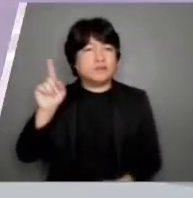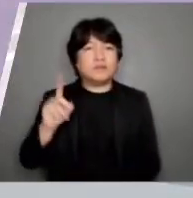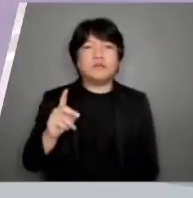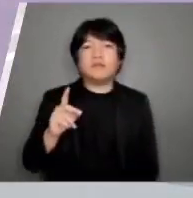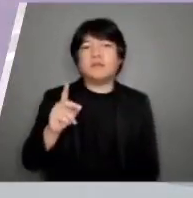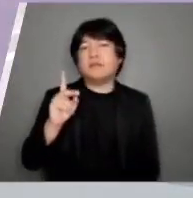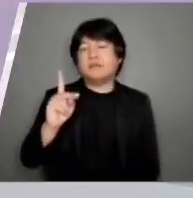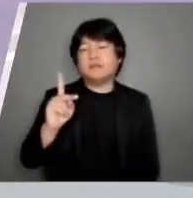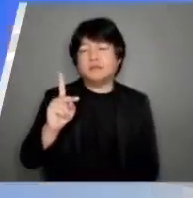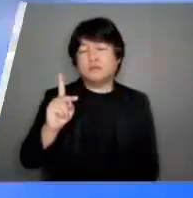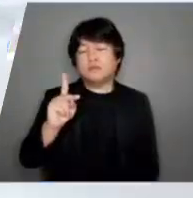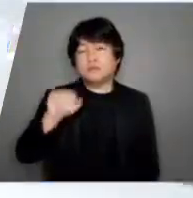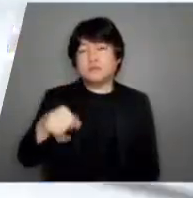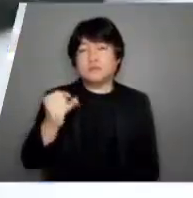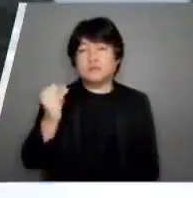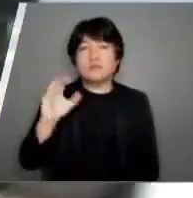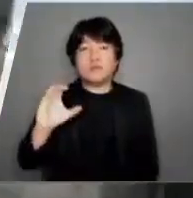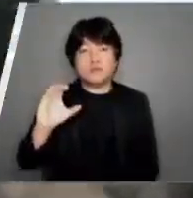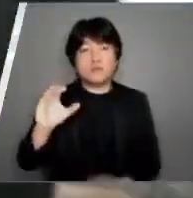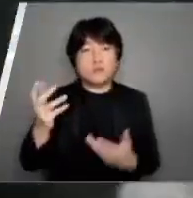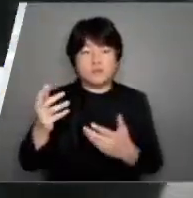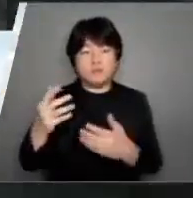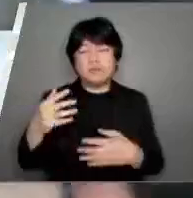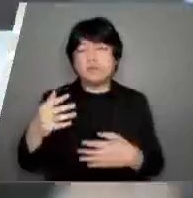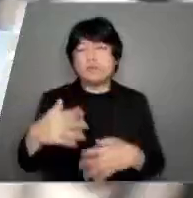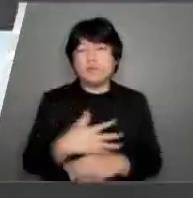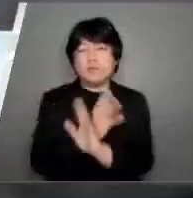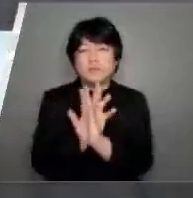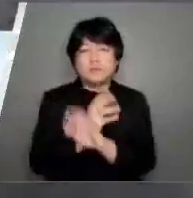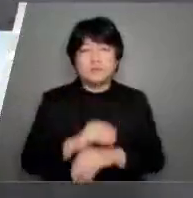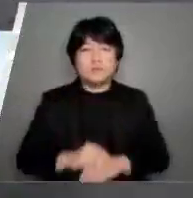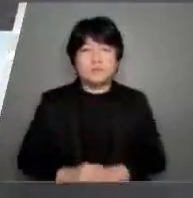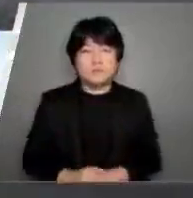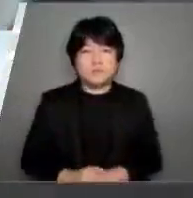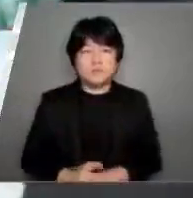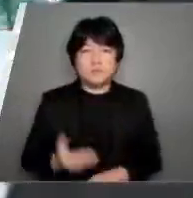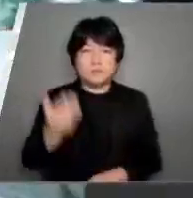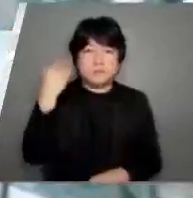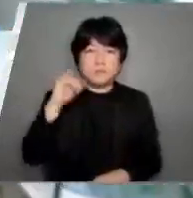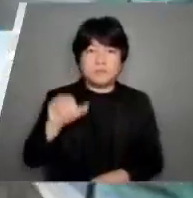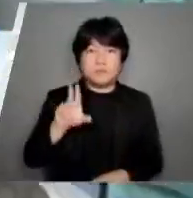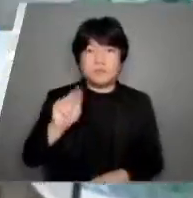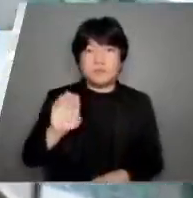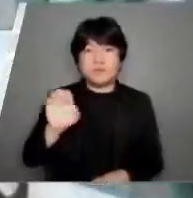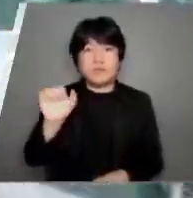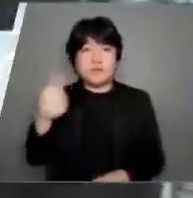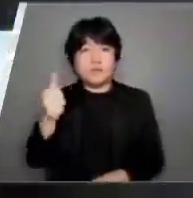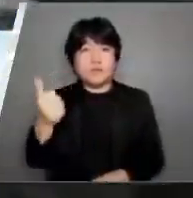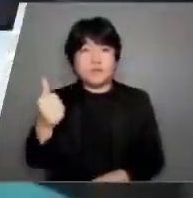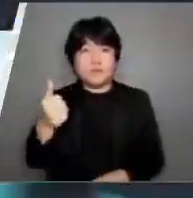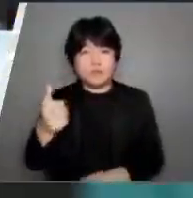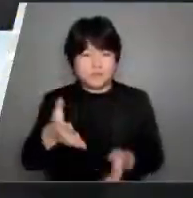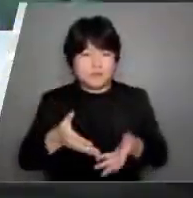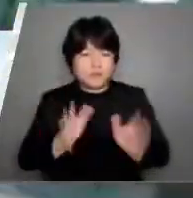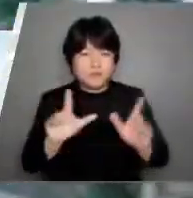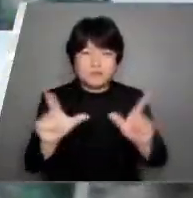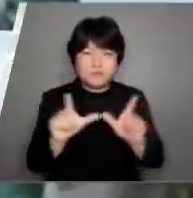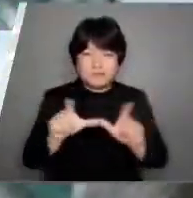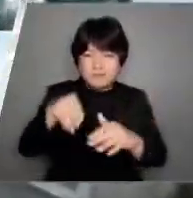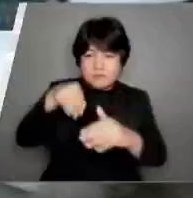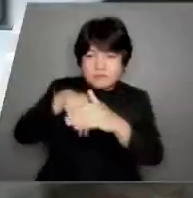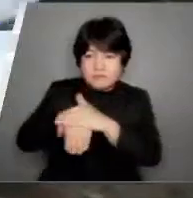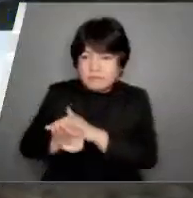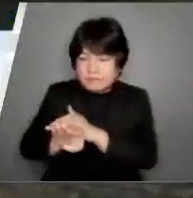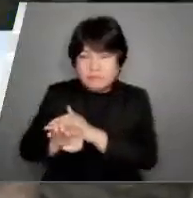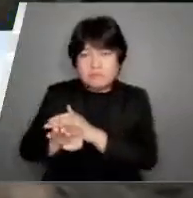City. At taliwas sa mga nangyari noong mag-serve ng warrant noong June 10, walang mga miyembro ng KOJC na